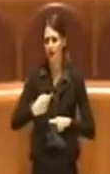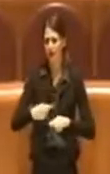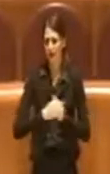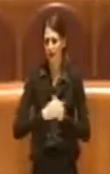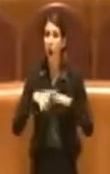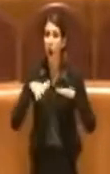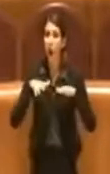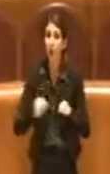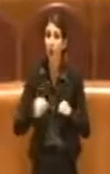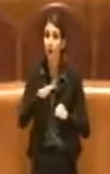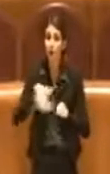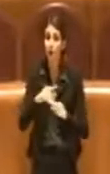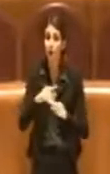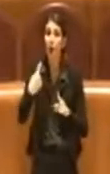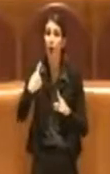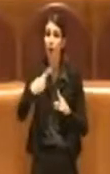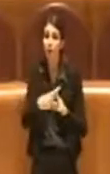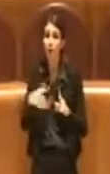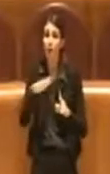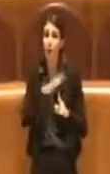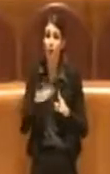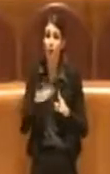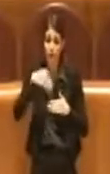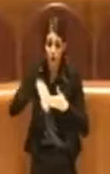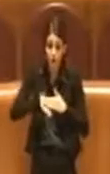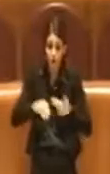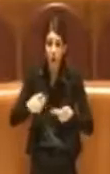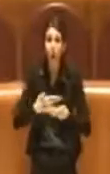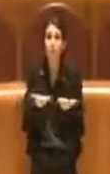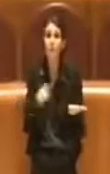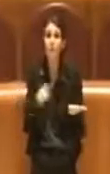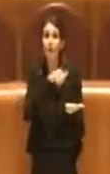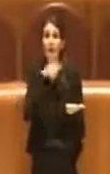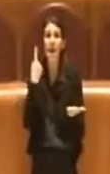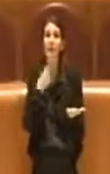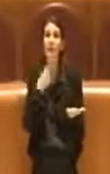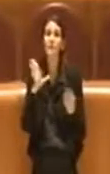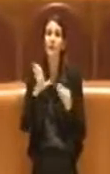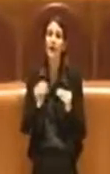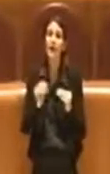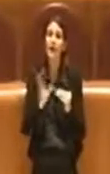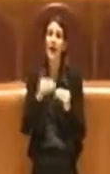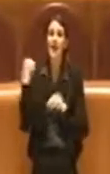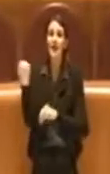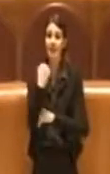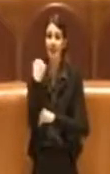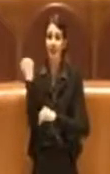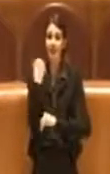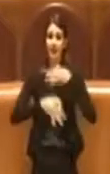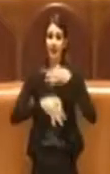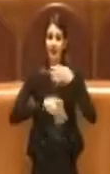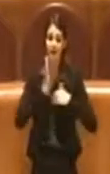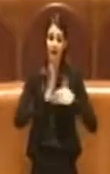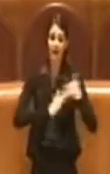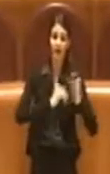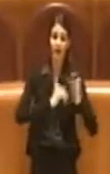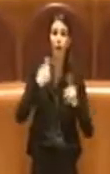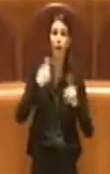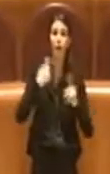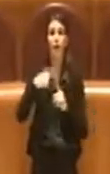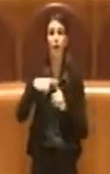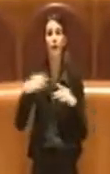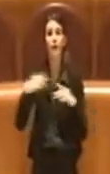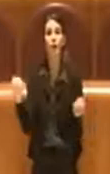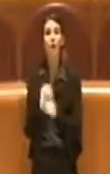pubblico, comprensive delle aree di cantiere, necessarie per la realizzazione di servizi, ovvero strutture e opere di proprietà di Roma